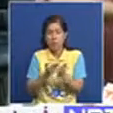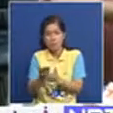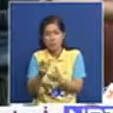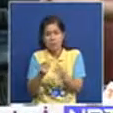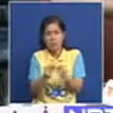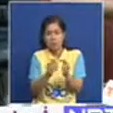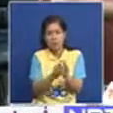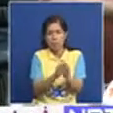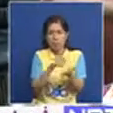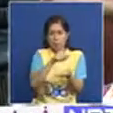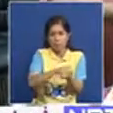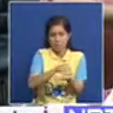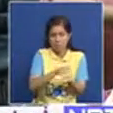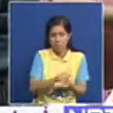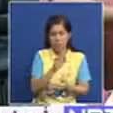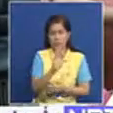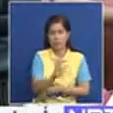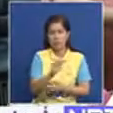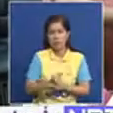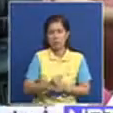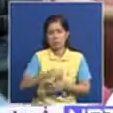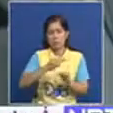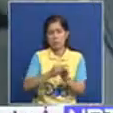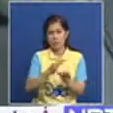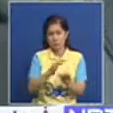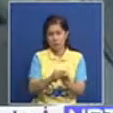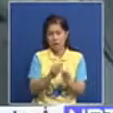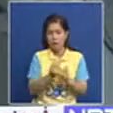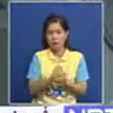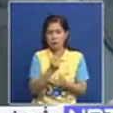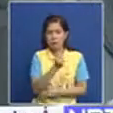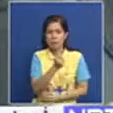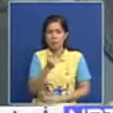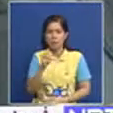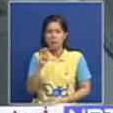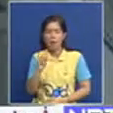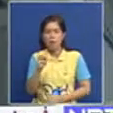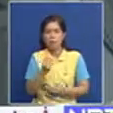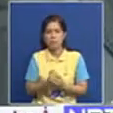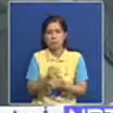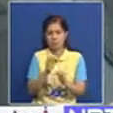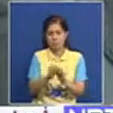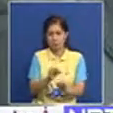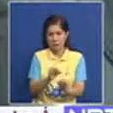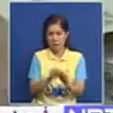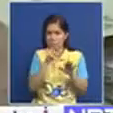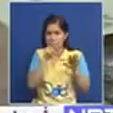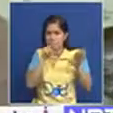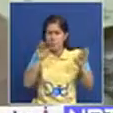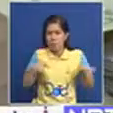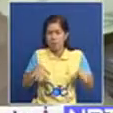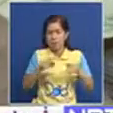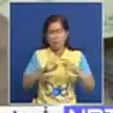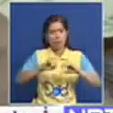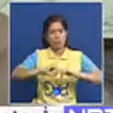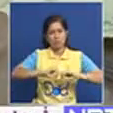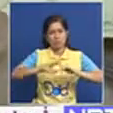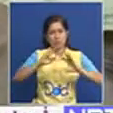ของธนาคารออมสินเพิ่มเติมจากธนาคารกรุงไทยด้วยเพราะว่าเป็นช่องทางที่มีความโปร่งใสมากที่สุด